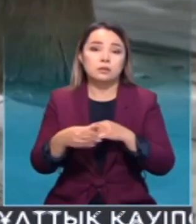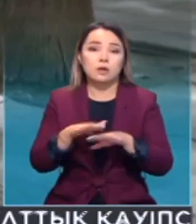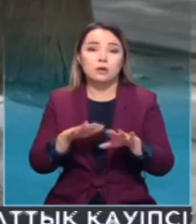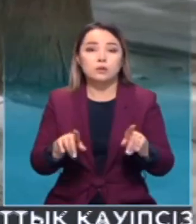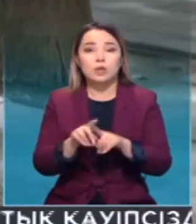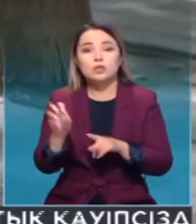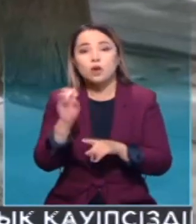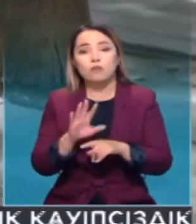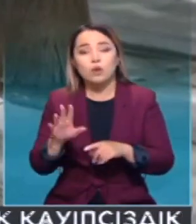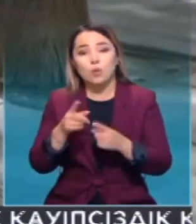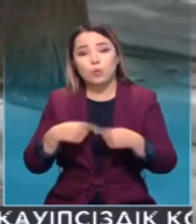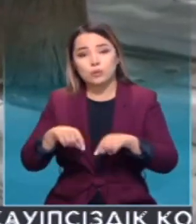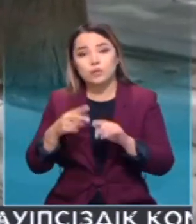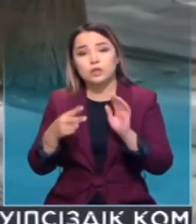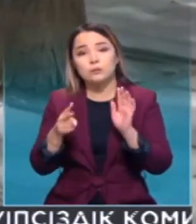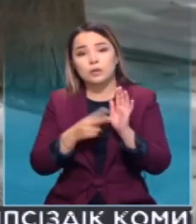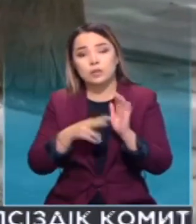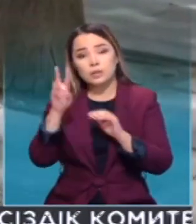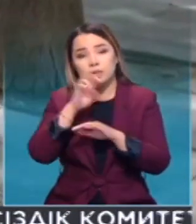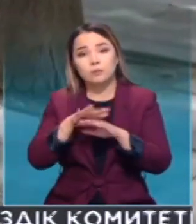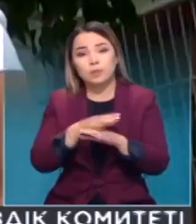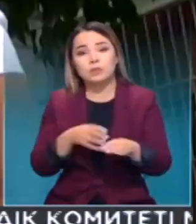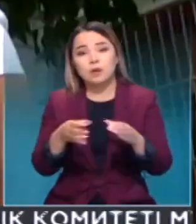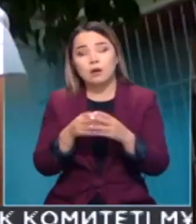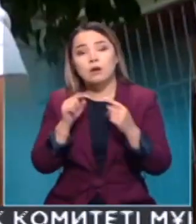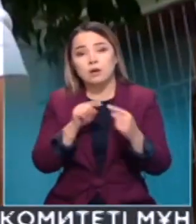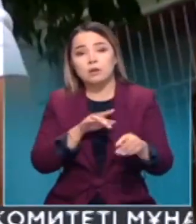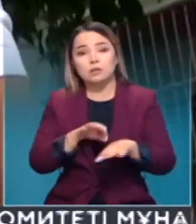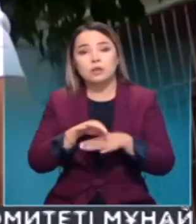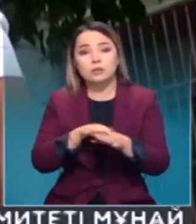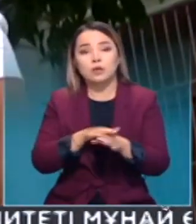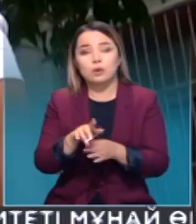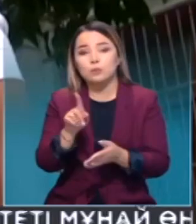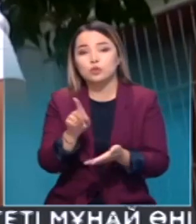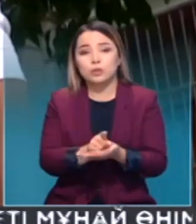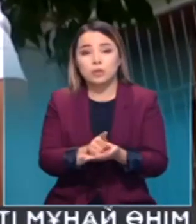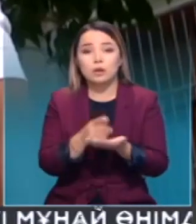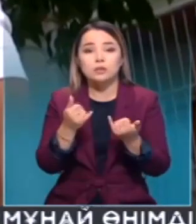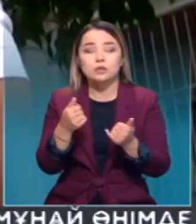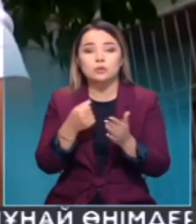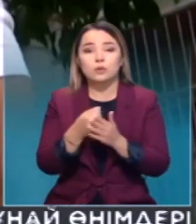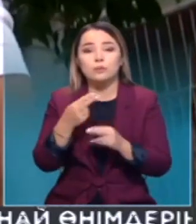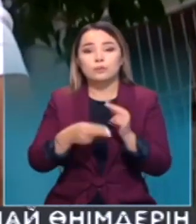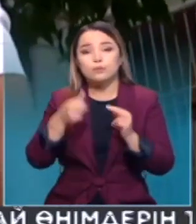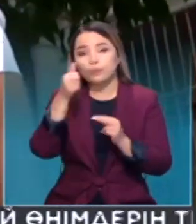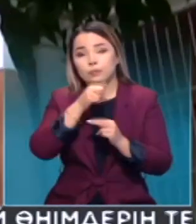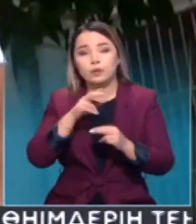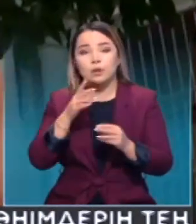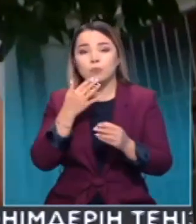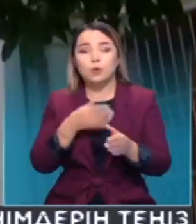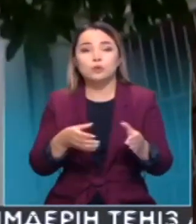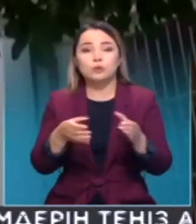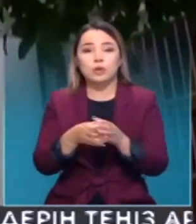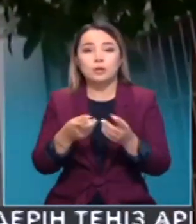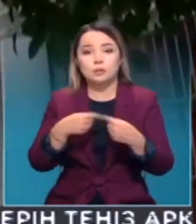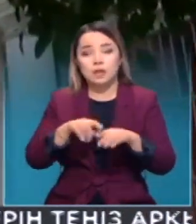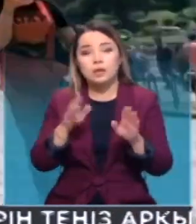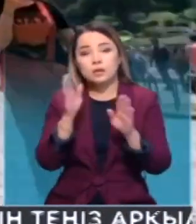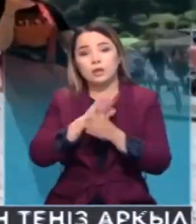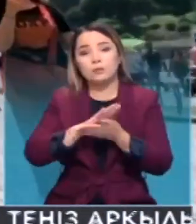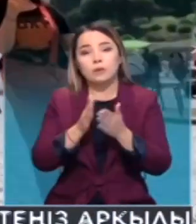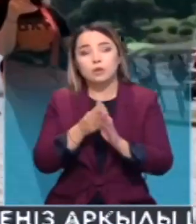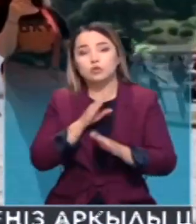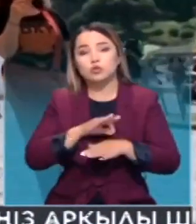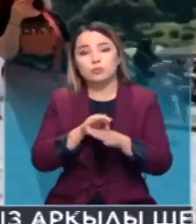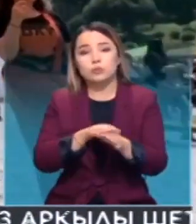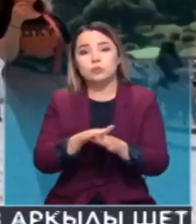ішінде Еуропалық одақтың 27 мемлекеті, бұған қарсы шара қабылдауға мүдделі. Жыл соңына қарай Біріккен Ұлттар ұйымы климат жөнінде келіссөздер